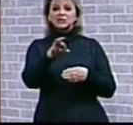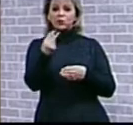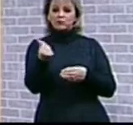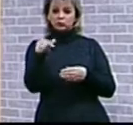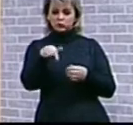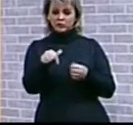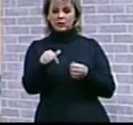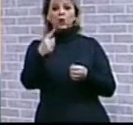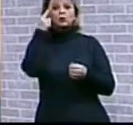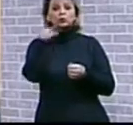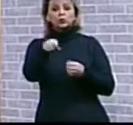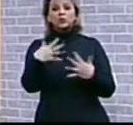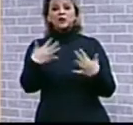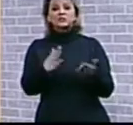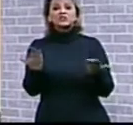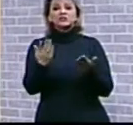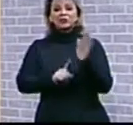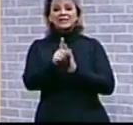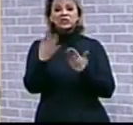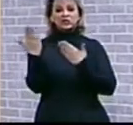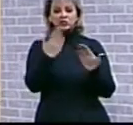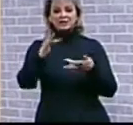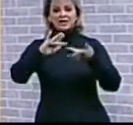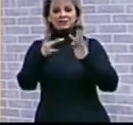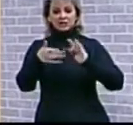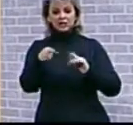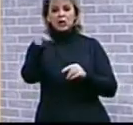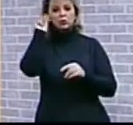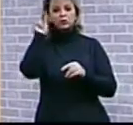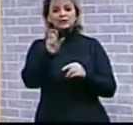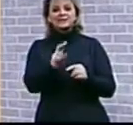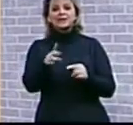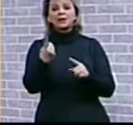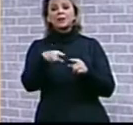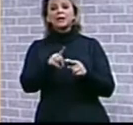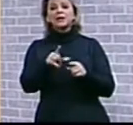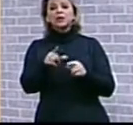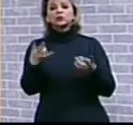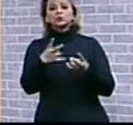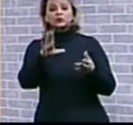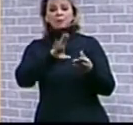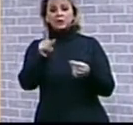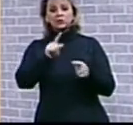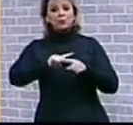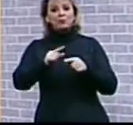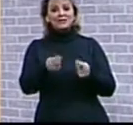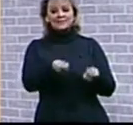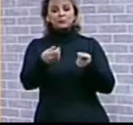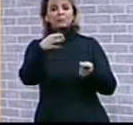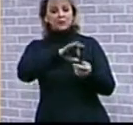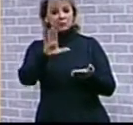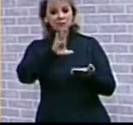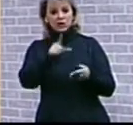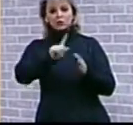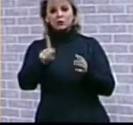бюджета. Думали, с чего начать, читали, в интернете учились, как бы, потому что, ну, нужно было, чтобы быстро принесло прибыль, чтобы